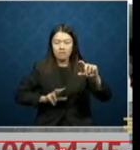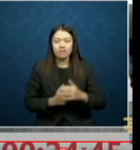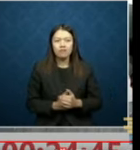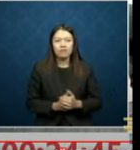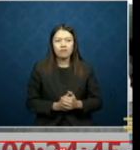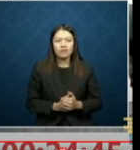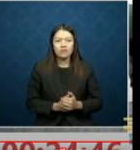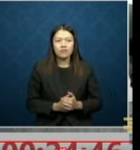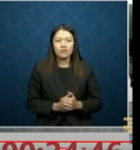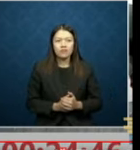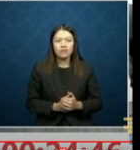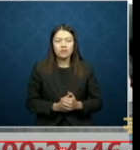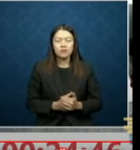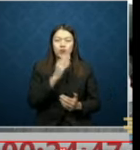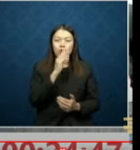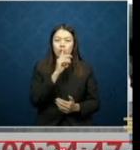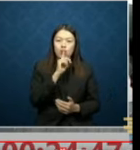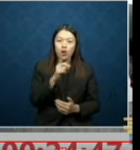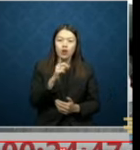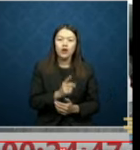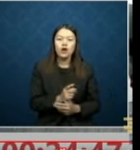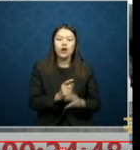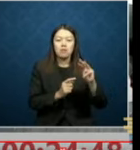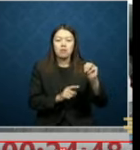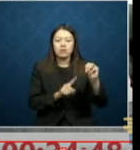ะอ่านพูดถึงมาตรา